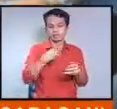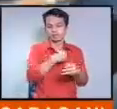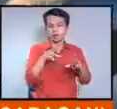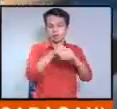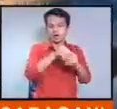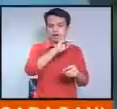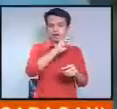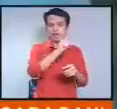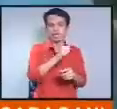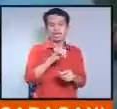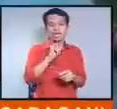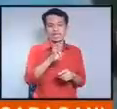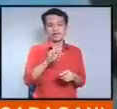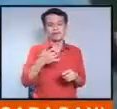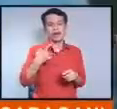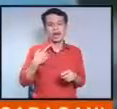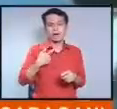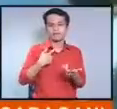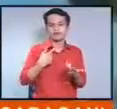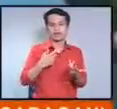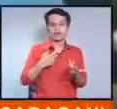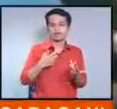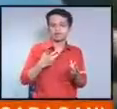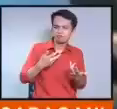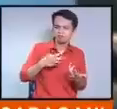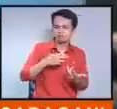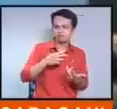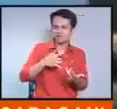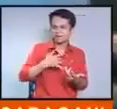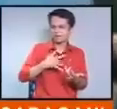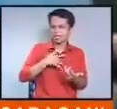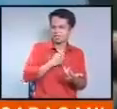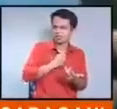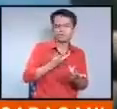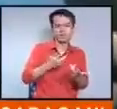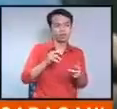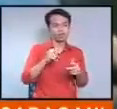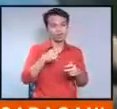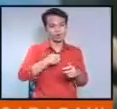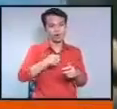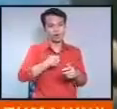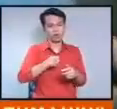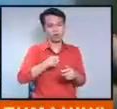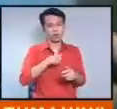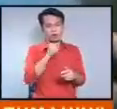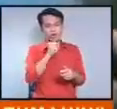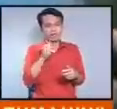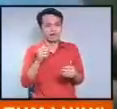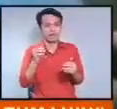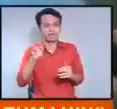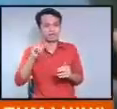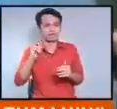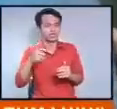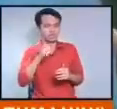mang resentment sa aking appointment as co-chair, palagi ko dapat hindi sa akin yung erase kasi hindi ko naman hiningi yung posisyon